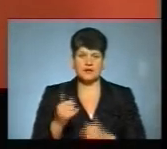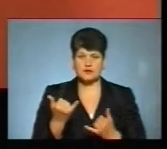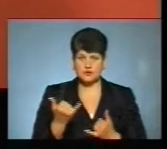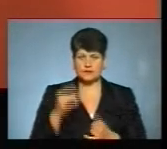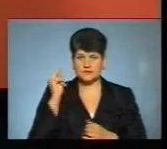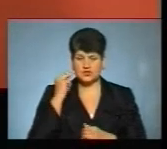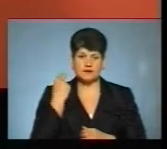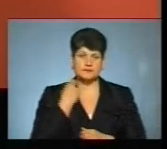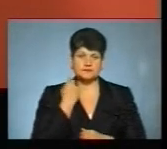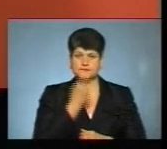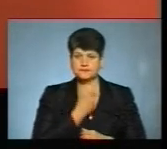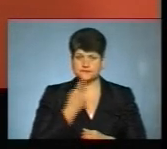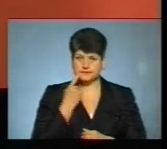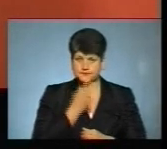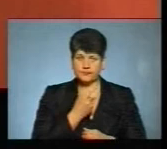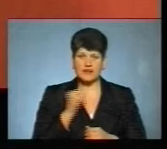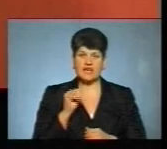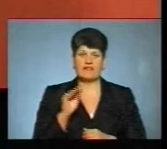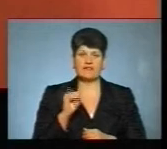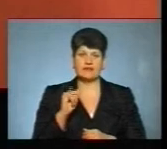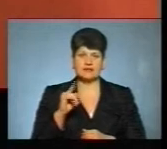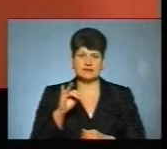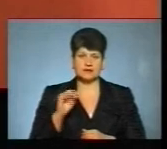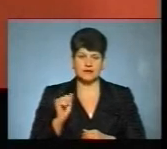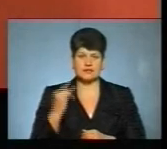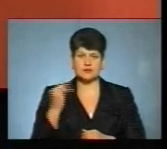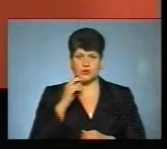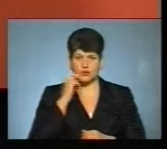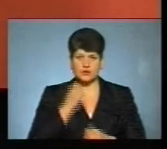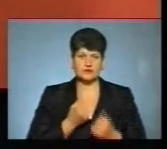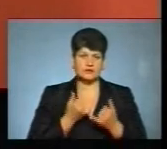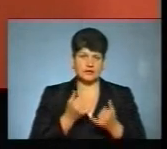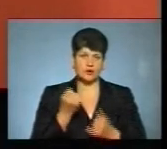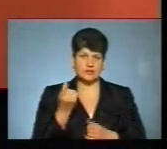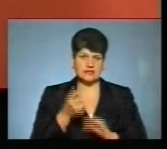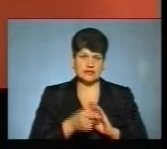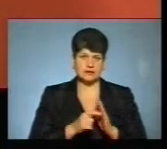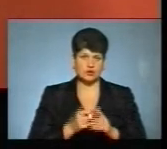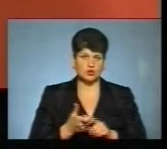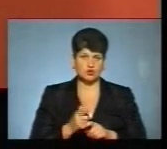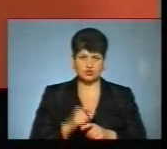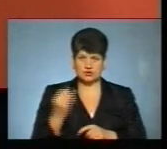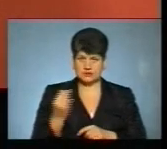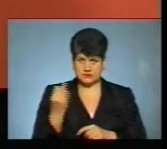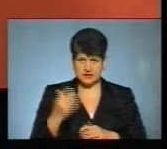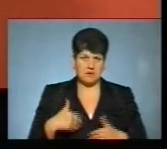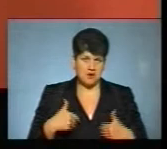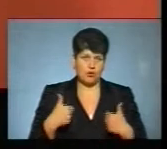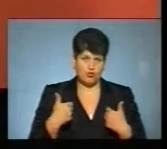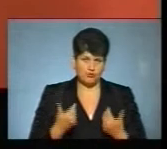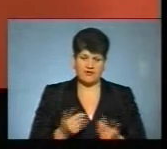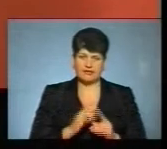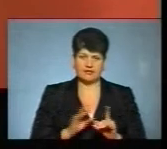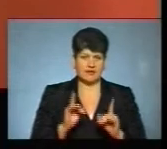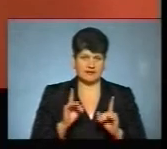урок англійської мови і фізики, історії України для 11 класів. Дуже цікаво, насправді. Я б рекомендувала, напевно, що не